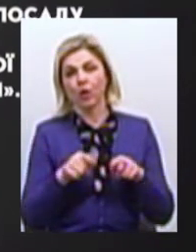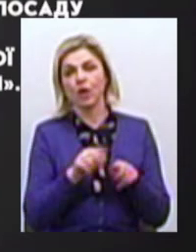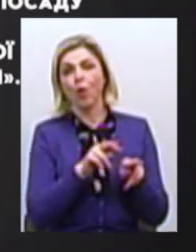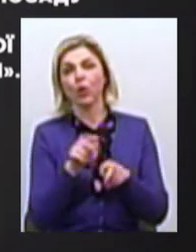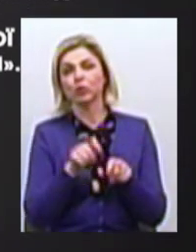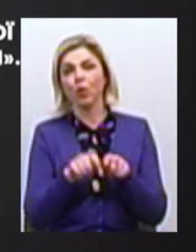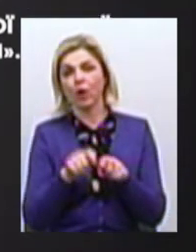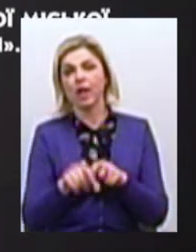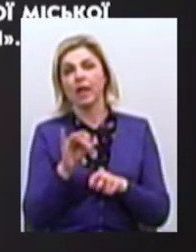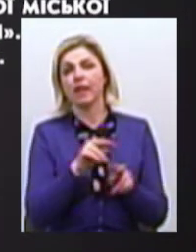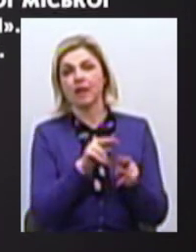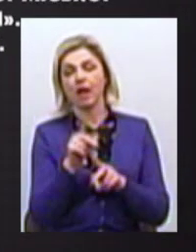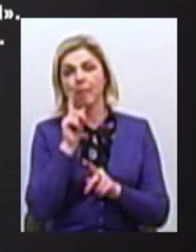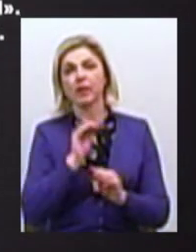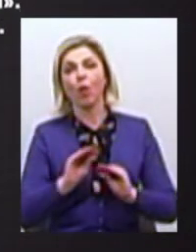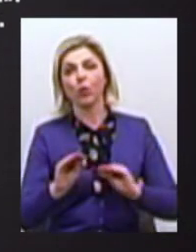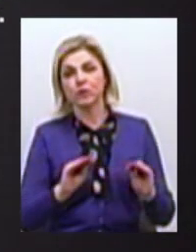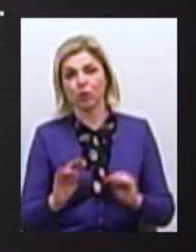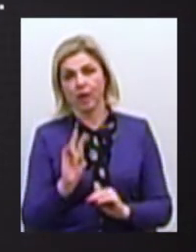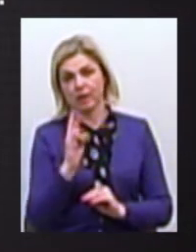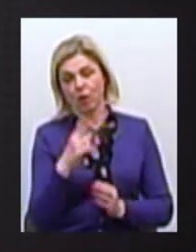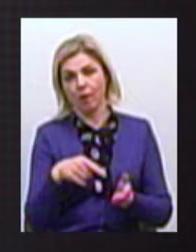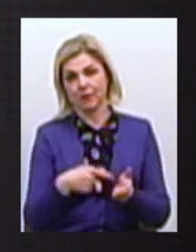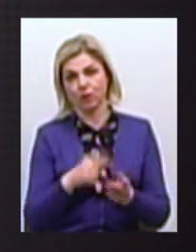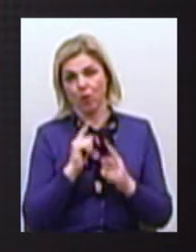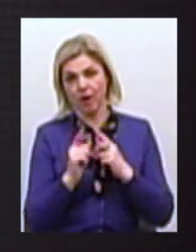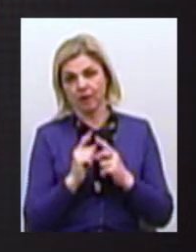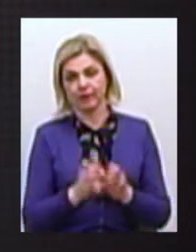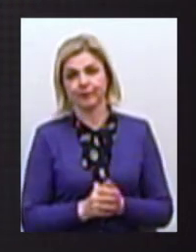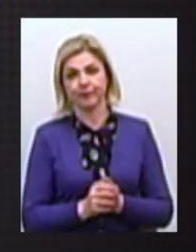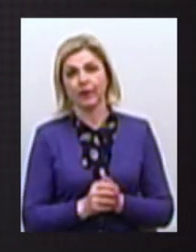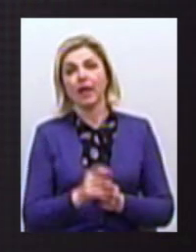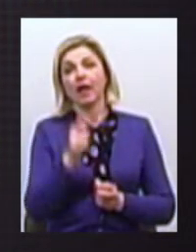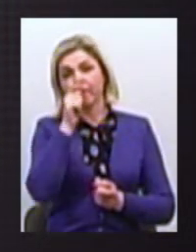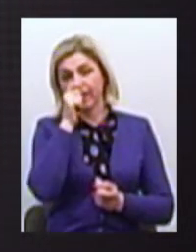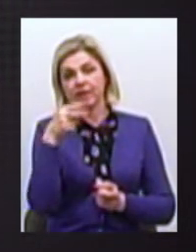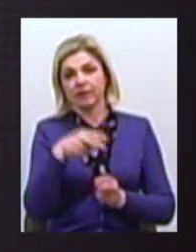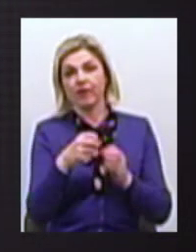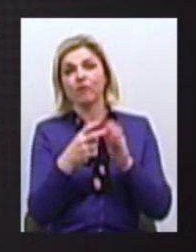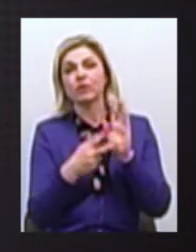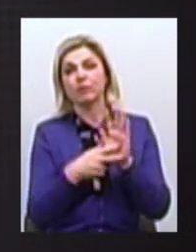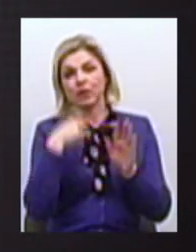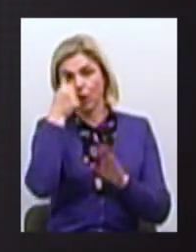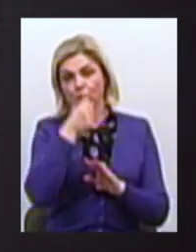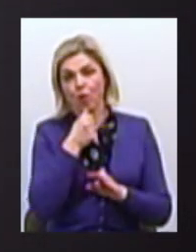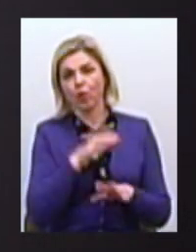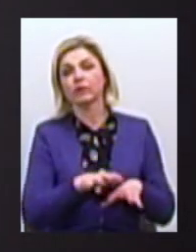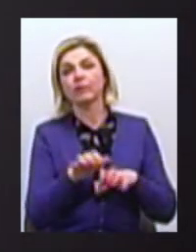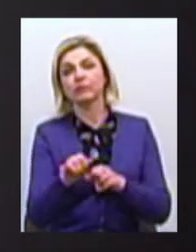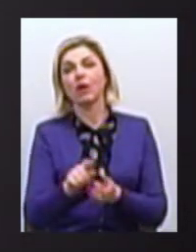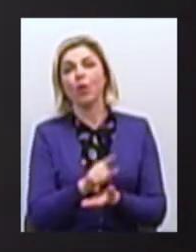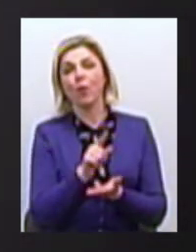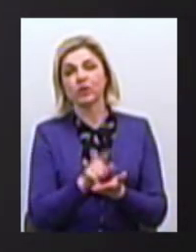та нагляду за благоустроєм Миколаївської міської ради. З квітня 2018 року обіймає посаду